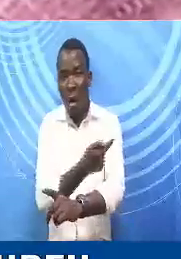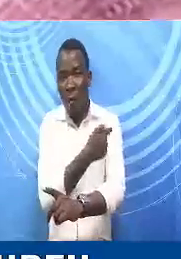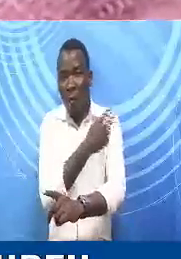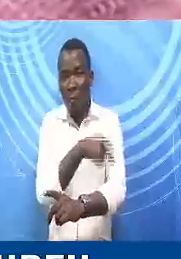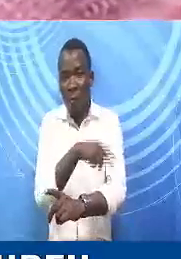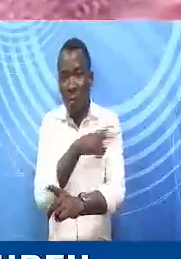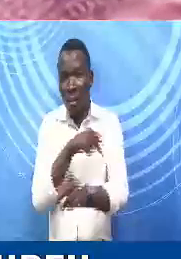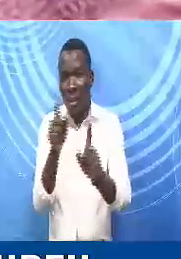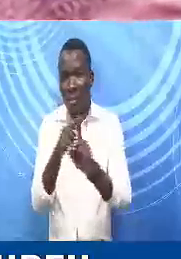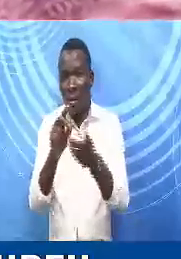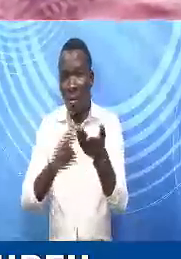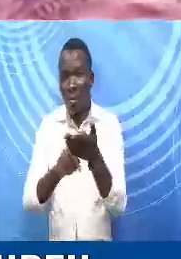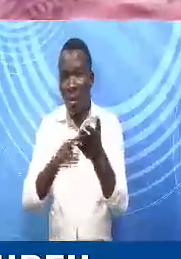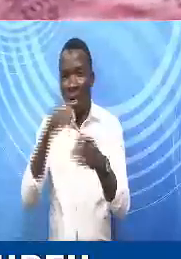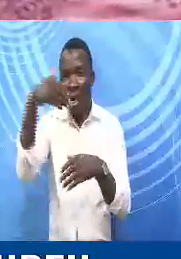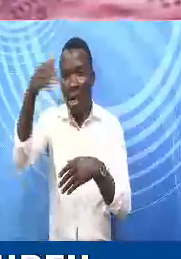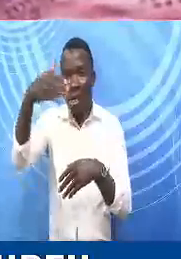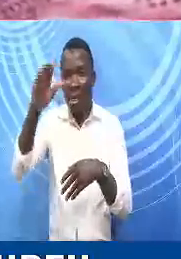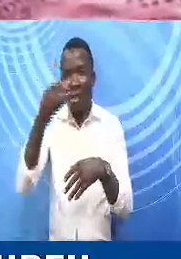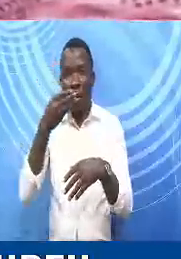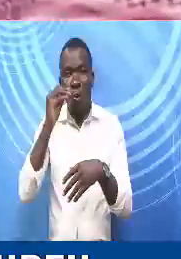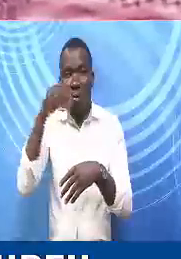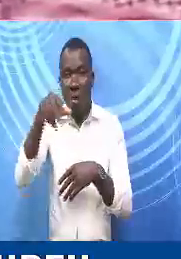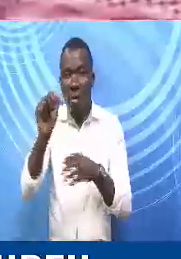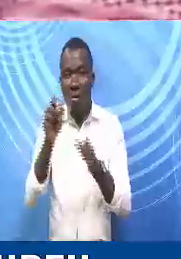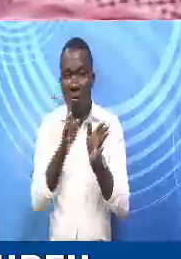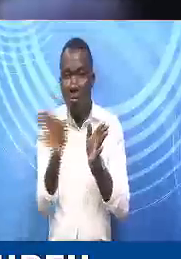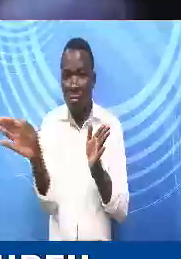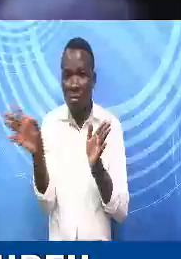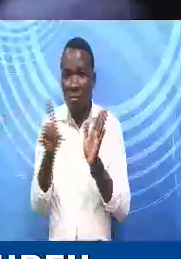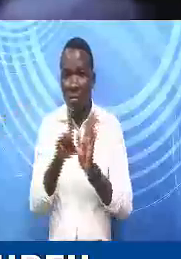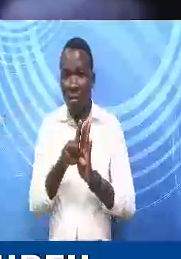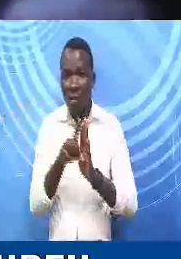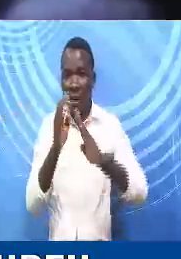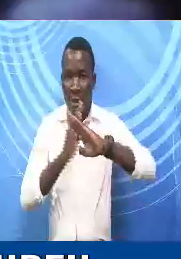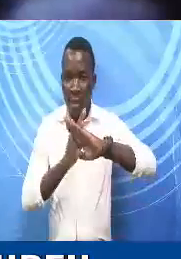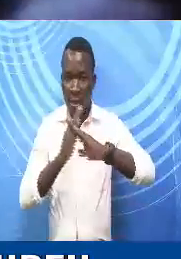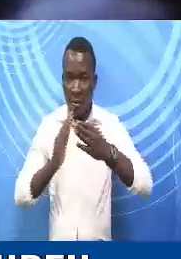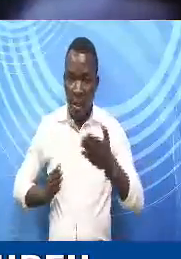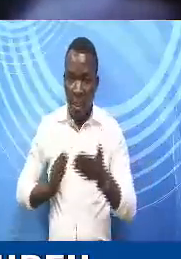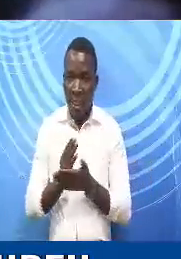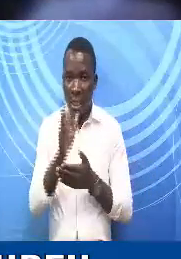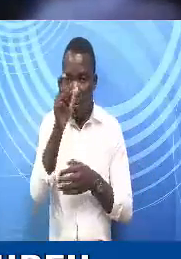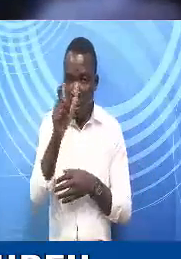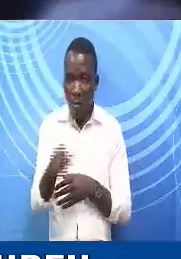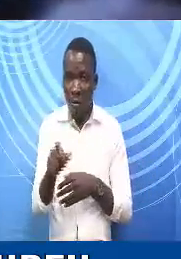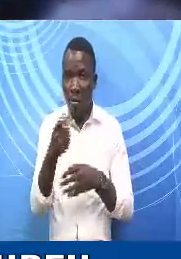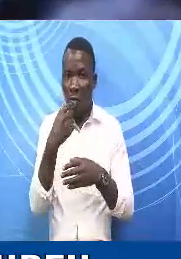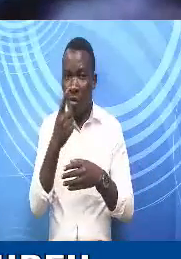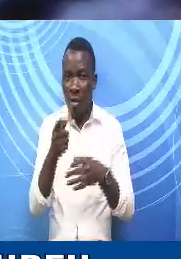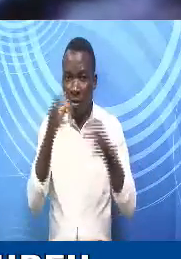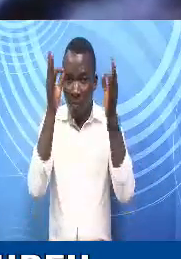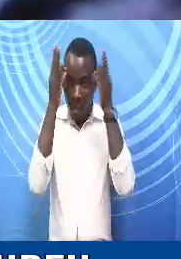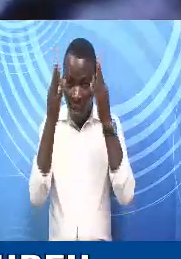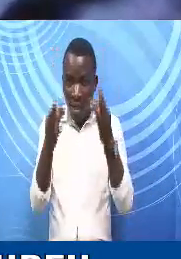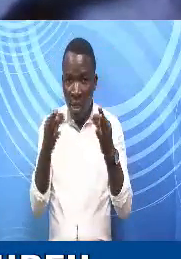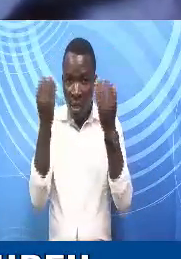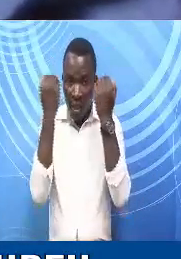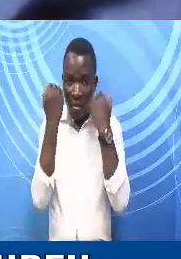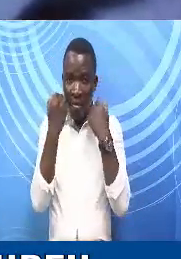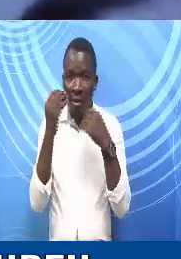kumukoresha hanze y'urugo rwabo binyuranyije n'amategeko. Abarengera uburenganzira bwa muntu bavuga ko iki cyemezo cy'urukiko rwo